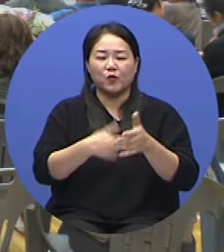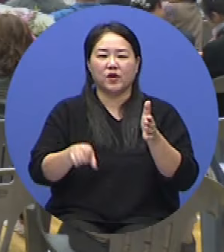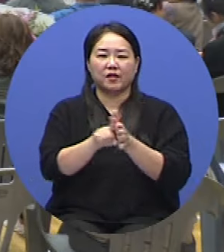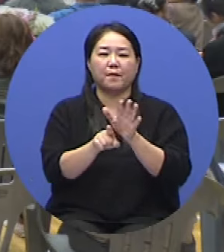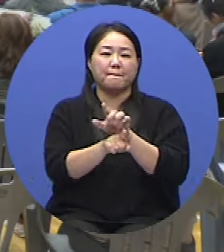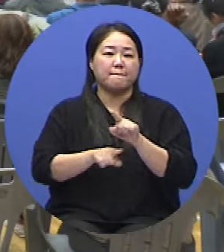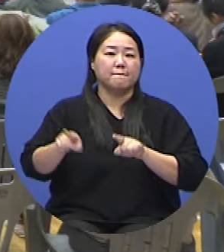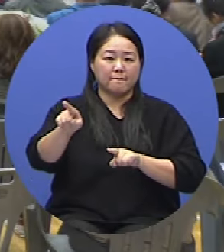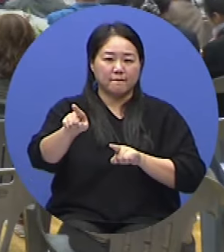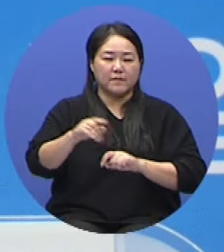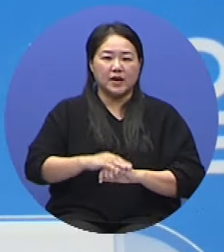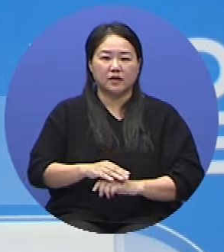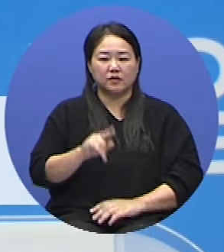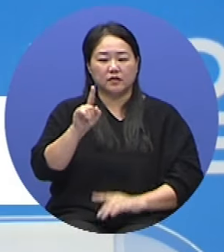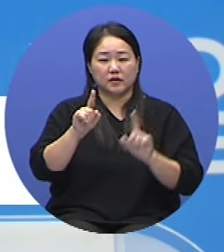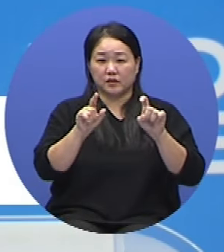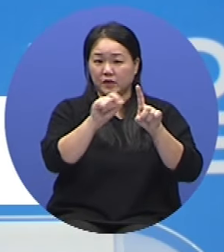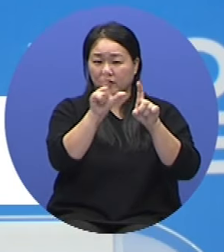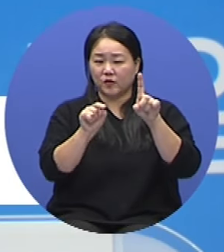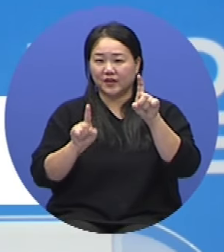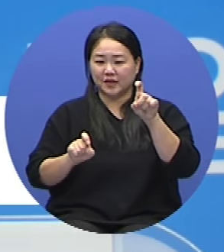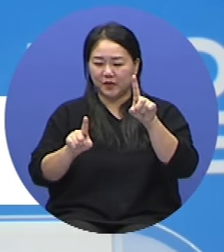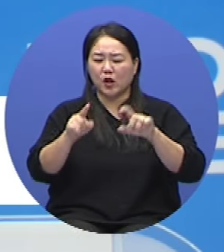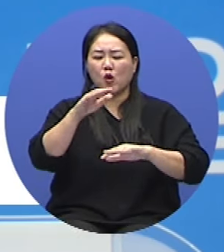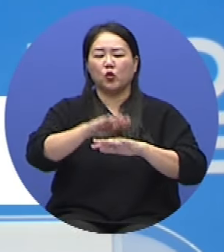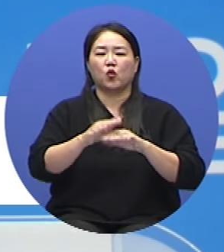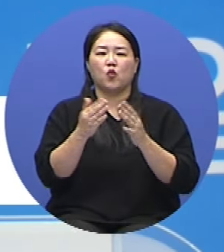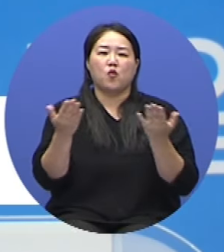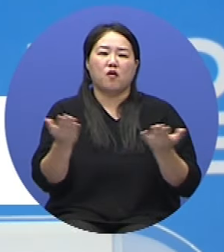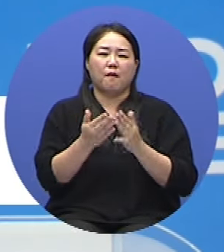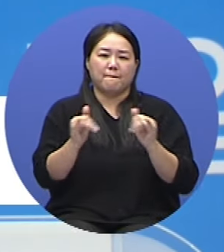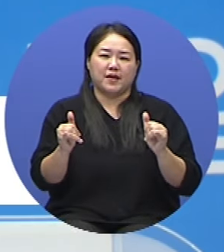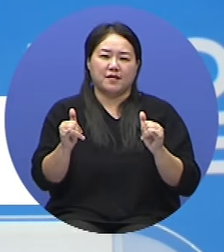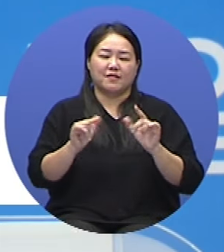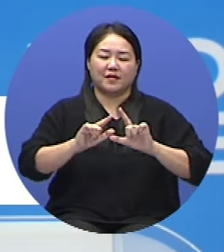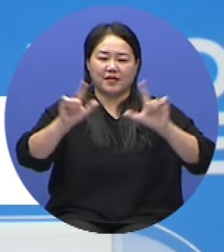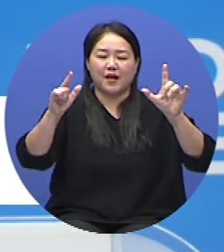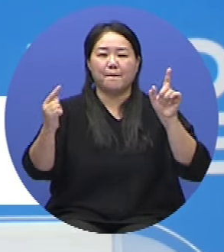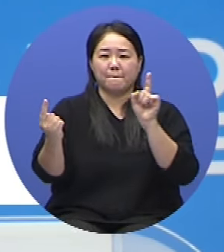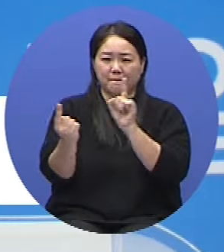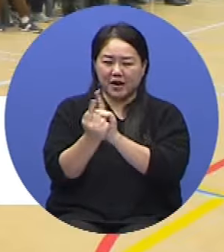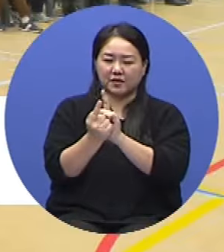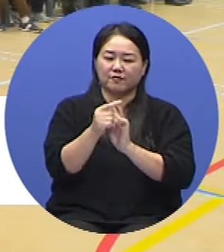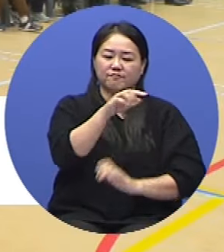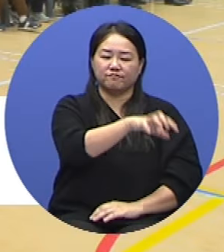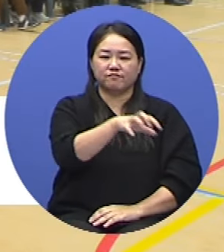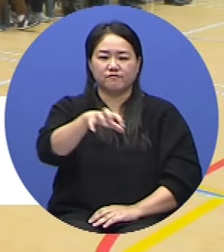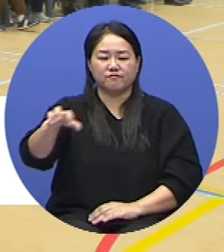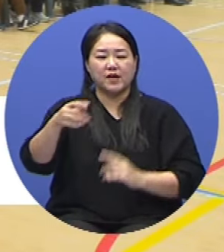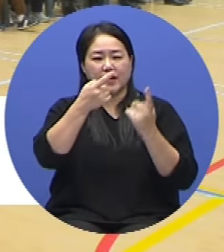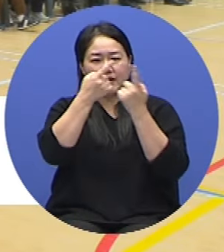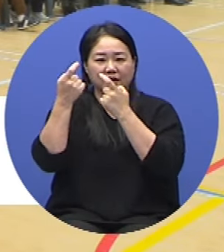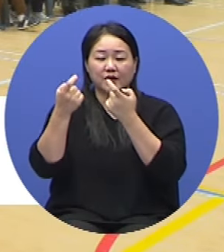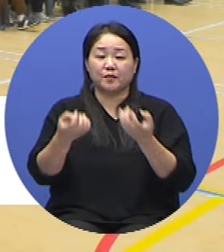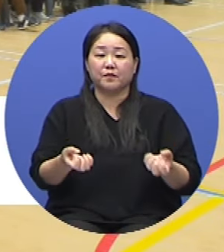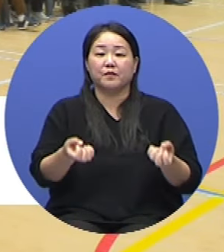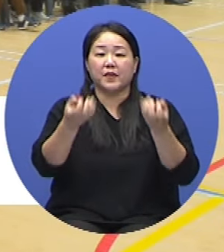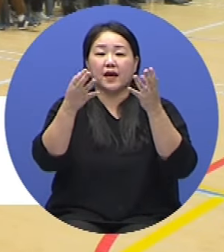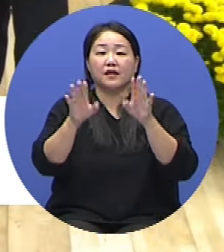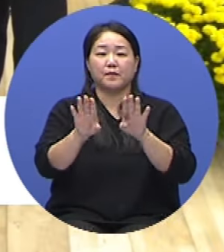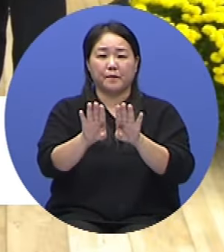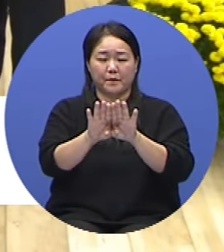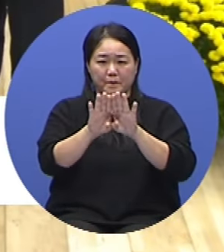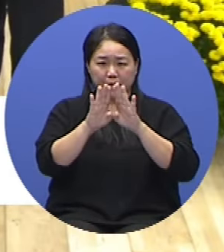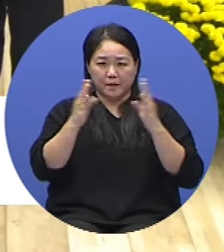11월 11일 농업인의 날을 맞아 무주와 김제 등 도내 곳곳에서 기념 행사가 열렸습니다. 이날 행사에서는 기념식과